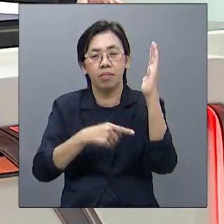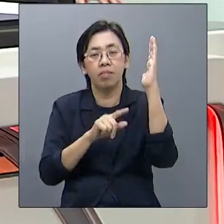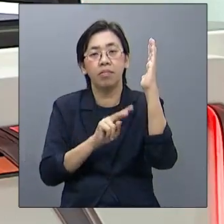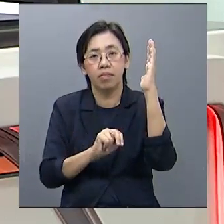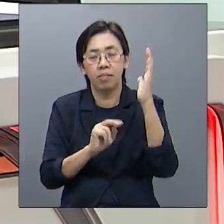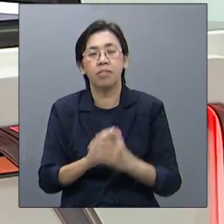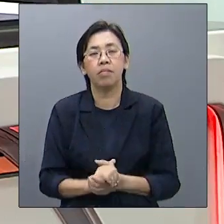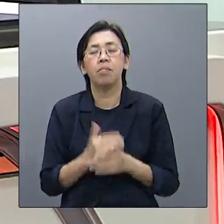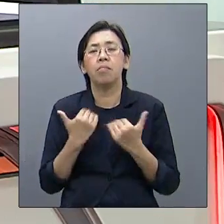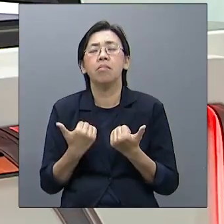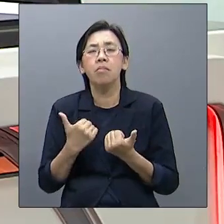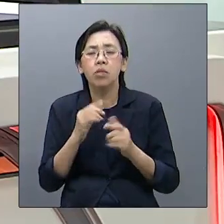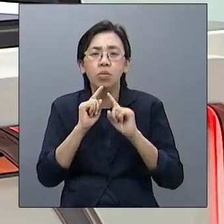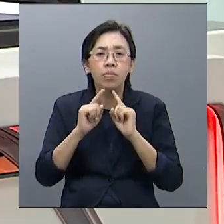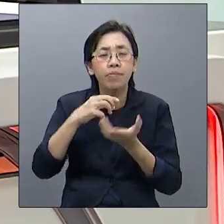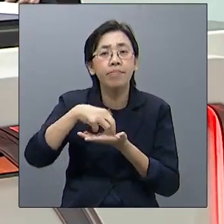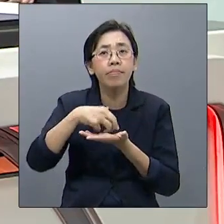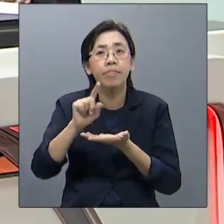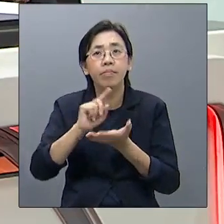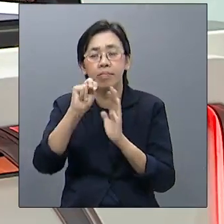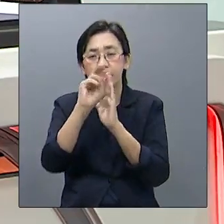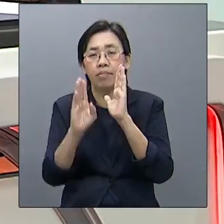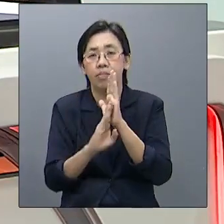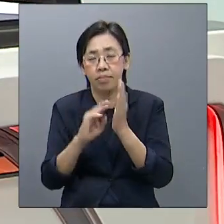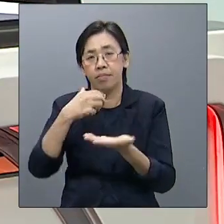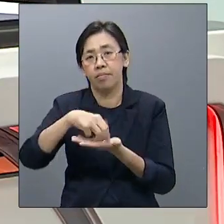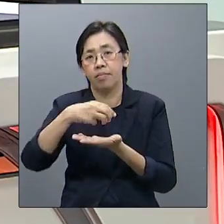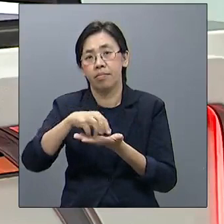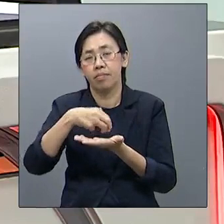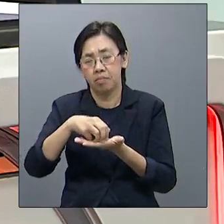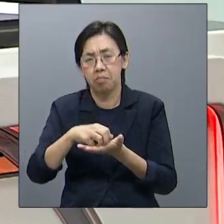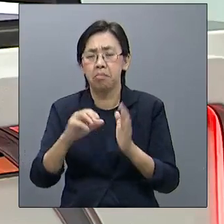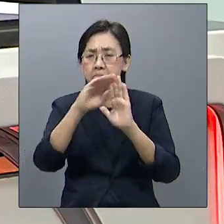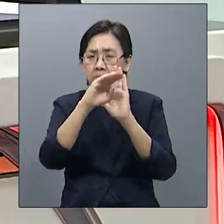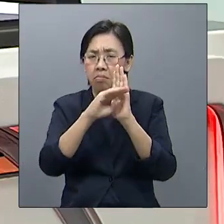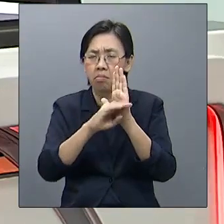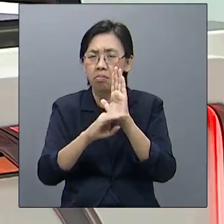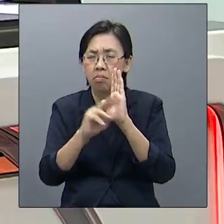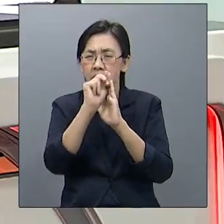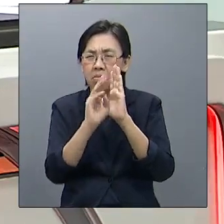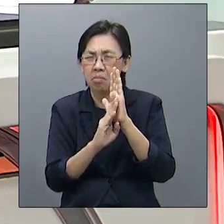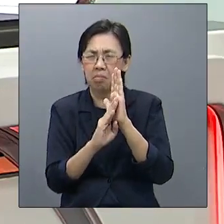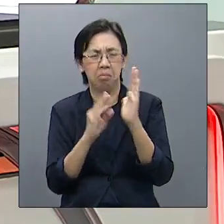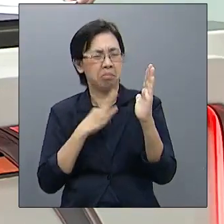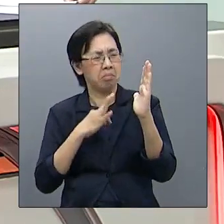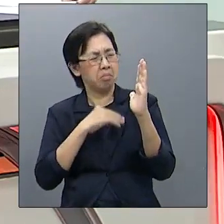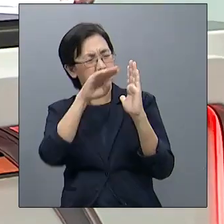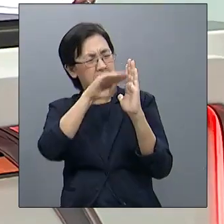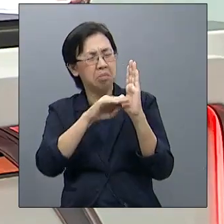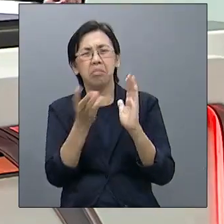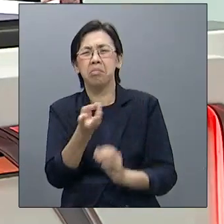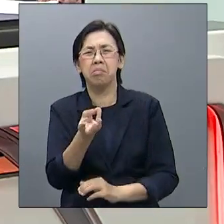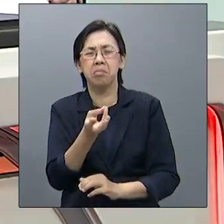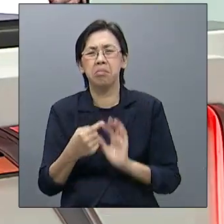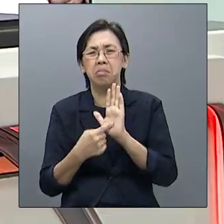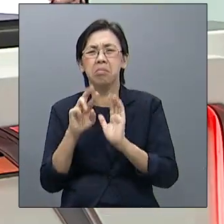ีก็เป็นการคุยกันถงนโยบายหนึ่ ที่ดูจะมีเื้อหาค่อนข้างน้อยใการแลงนโยบายต่รัฐษภา